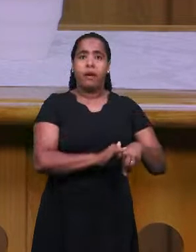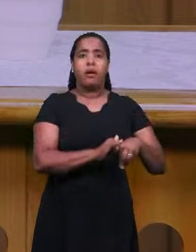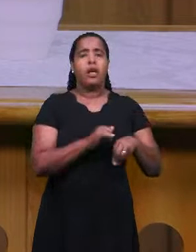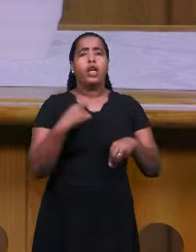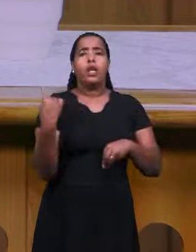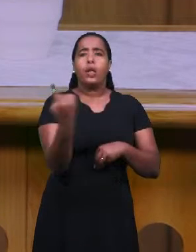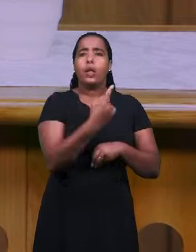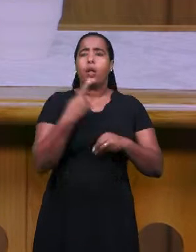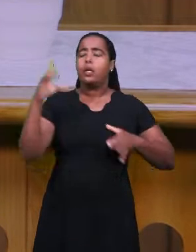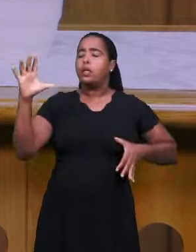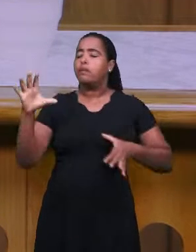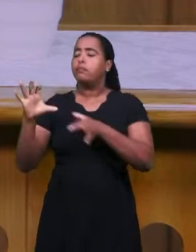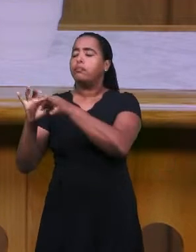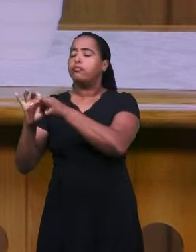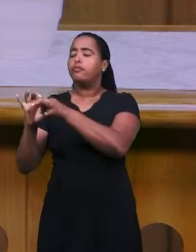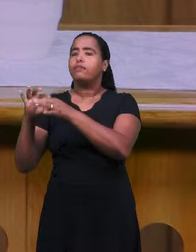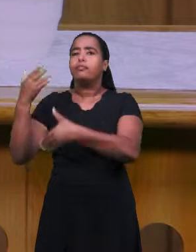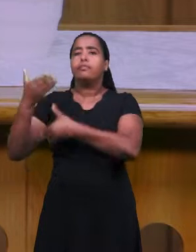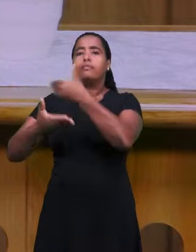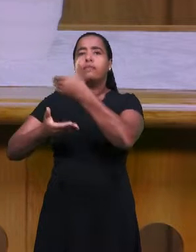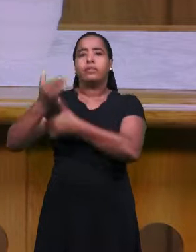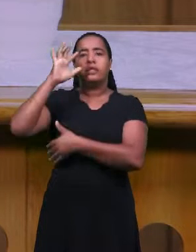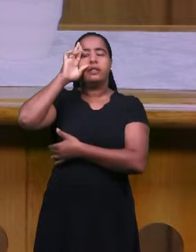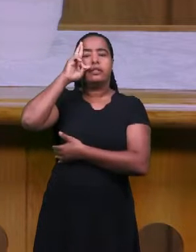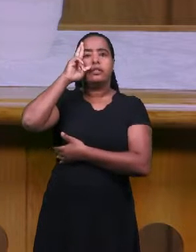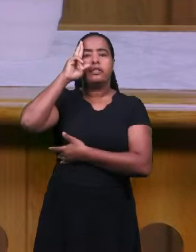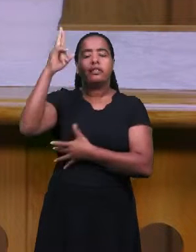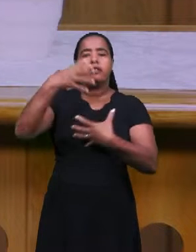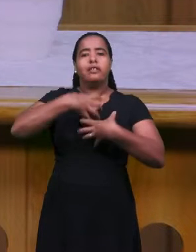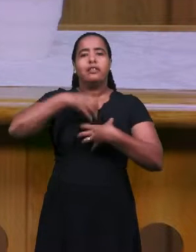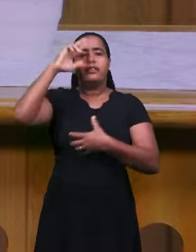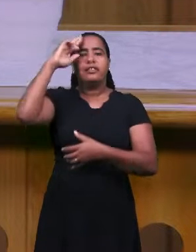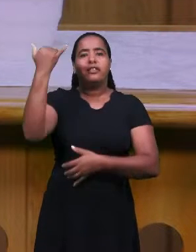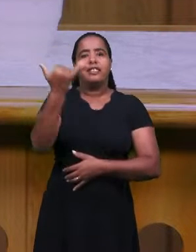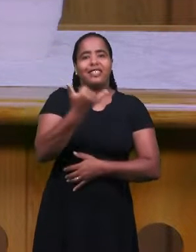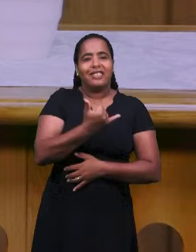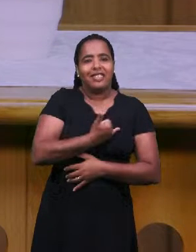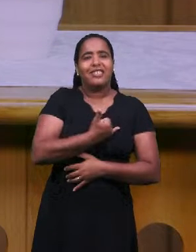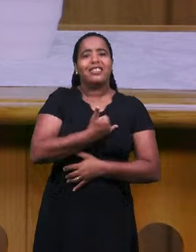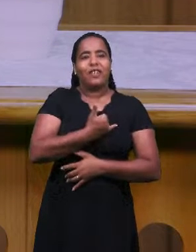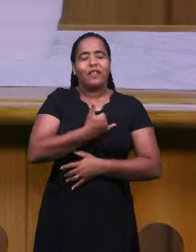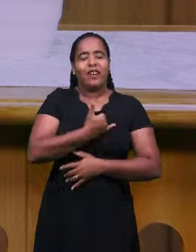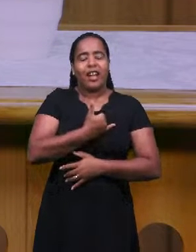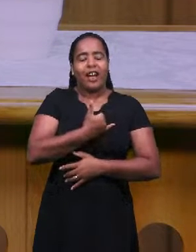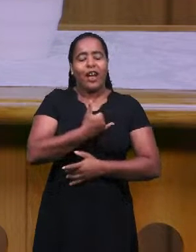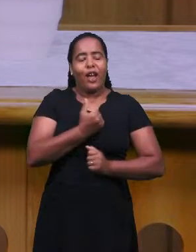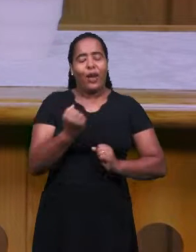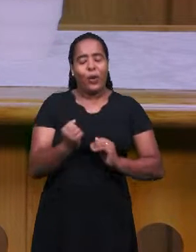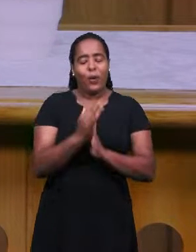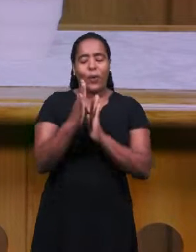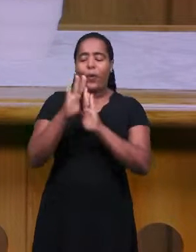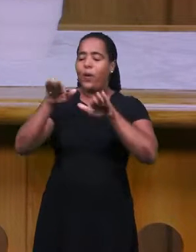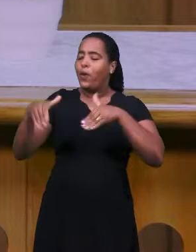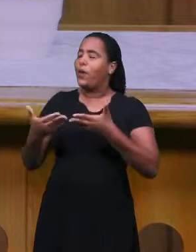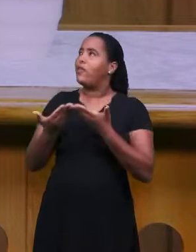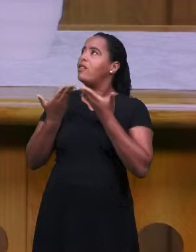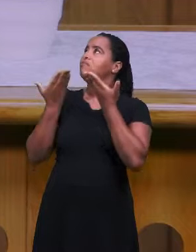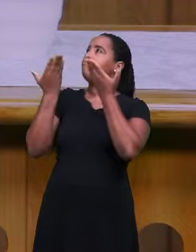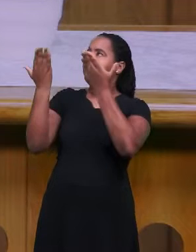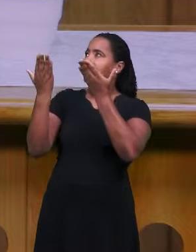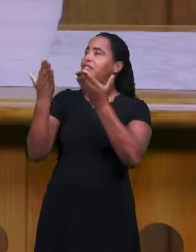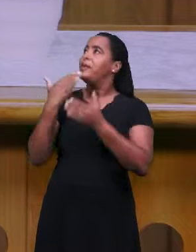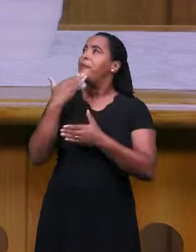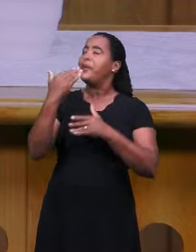могли войти во святой святых, в Твое присутствие, услышать голос Твой и принести Тебе